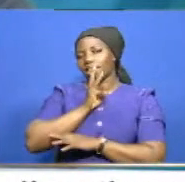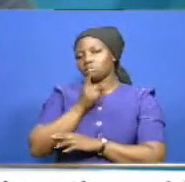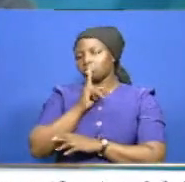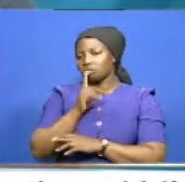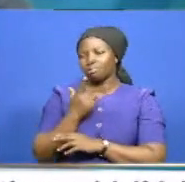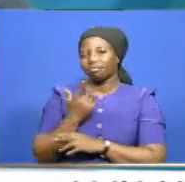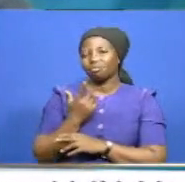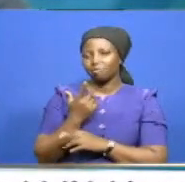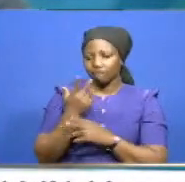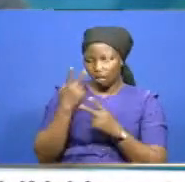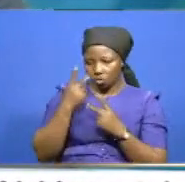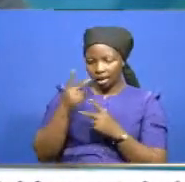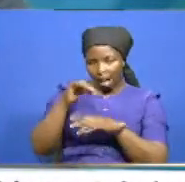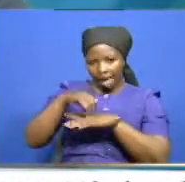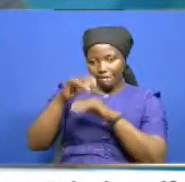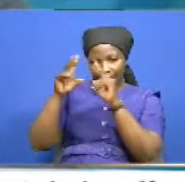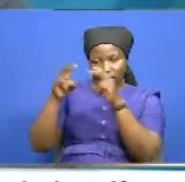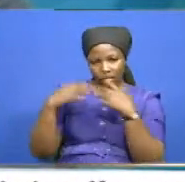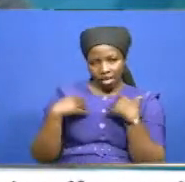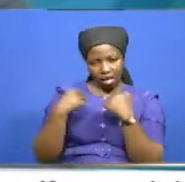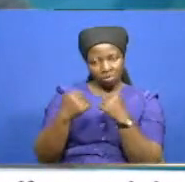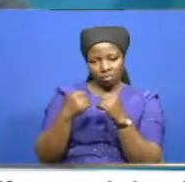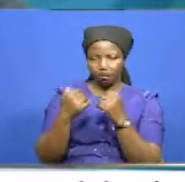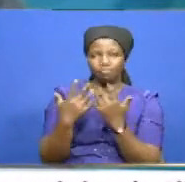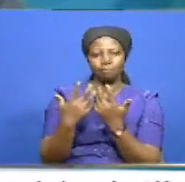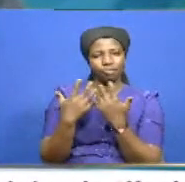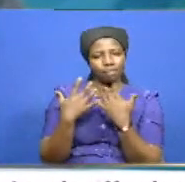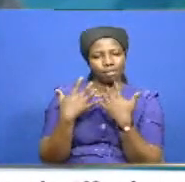kuangalia maneno ya health kitu muhimu